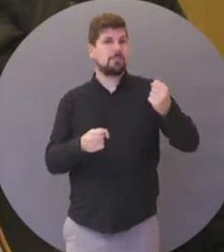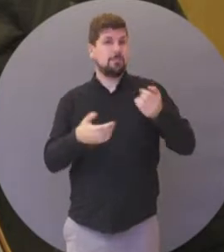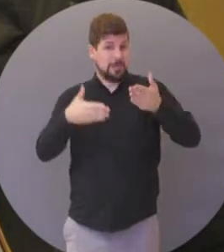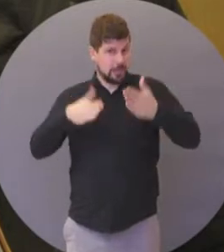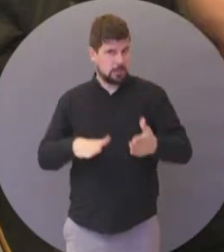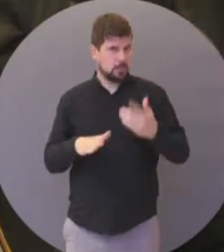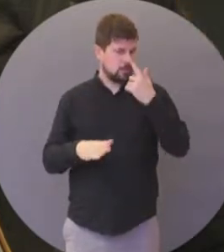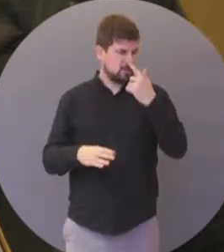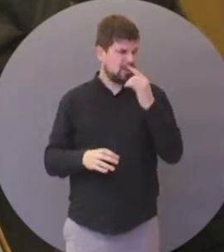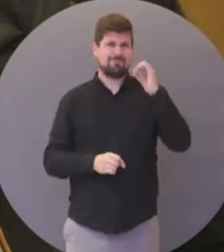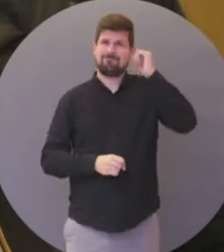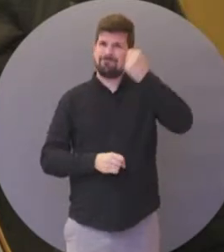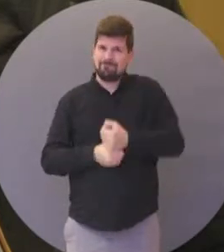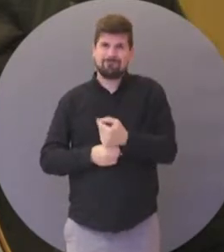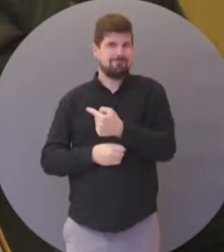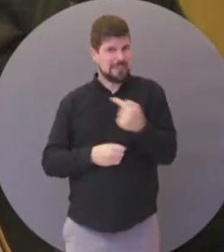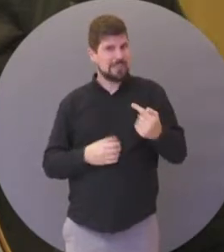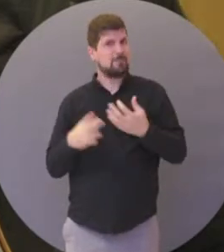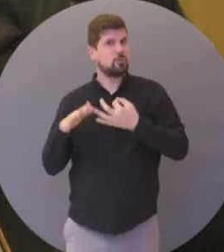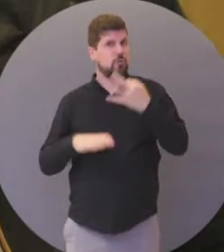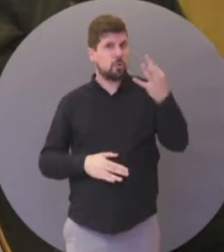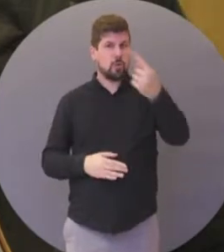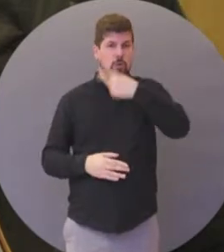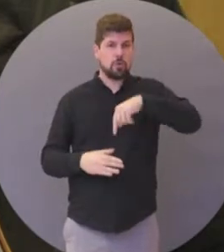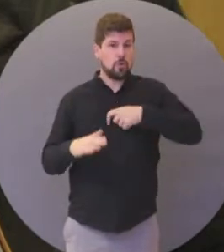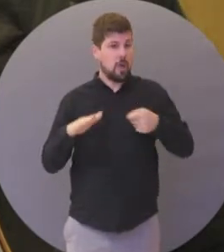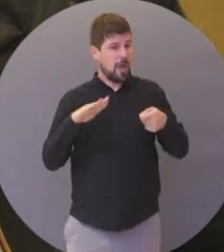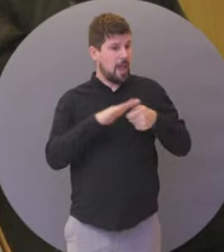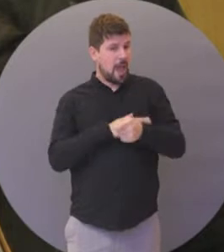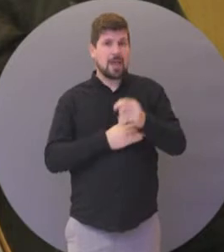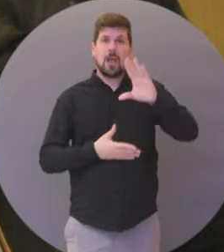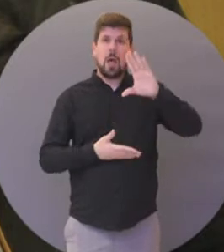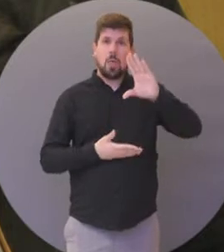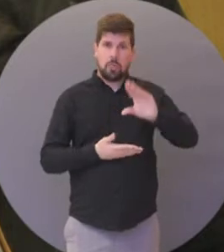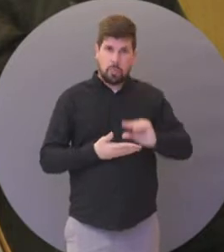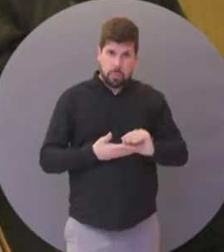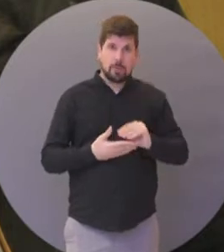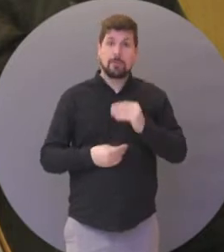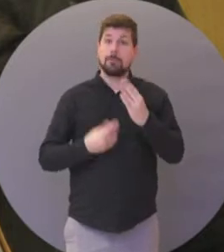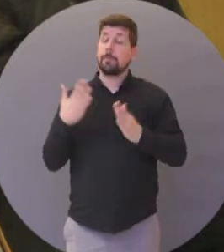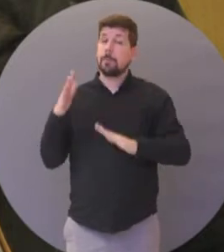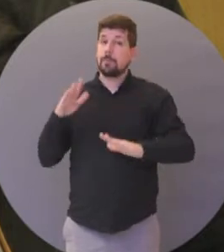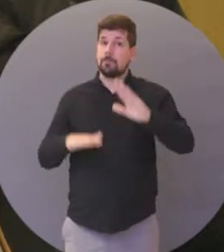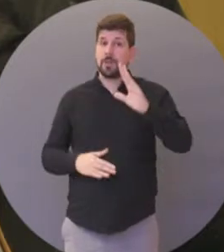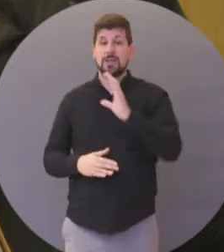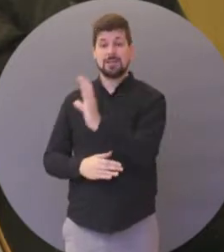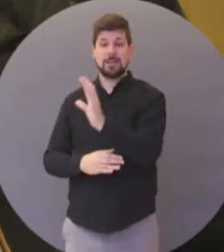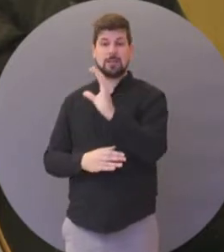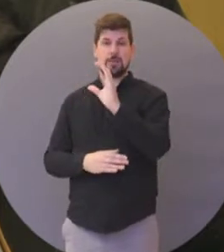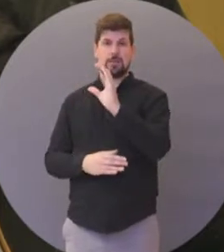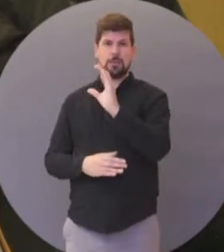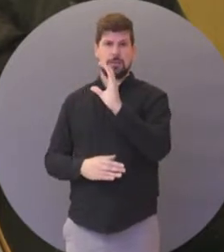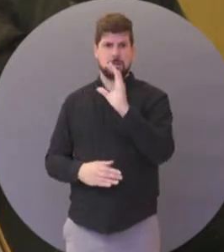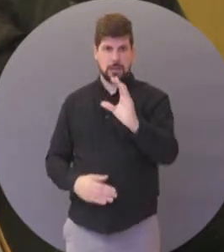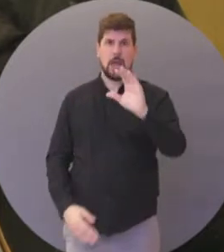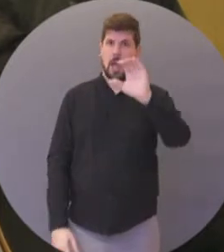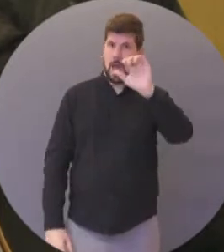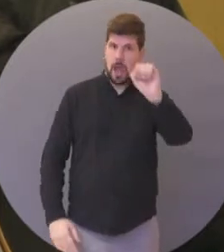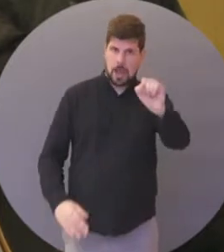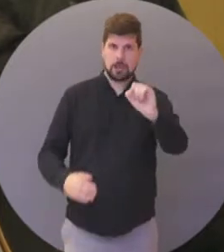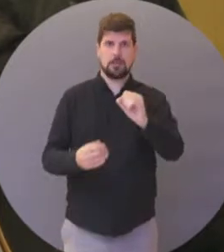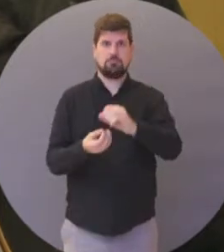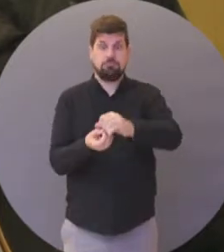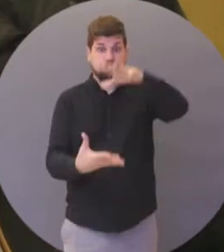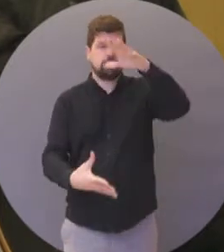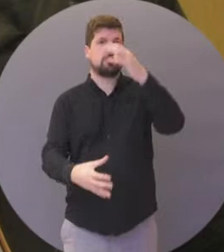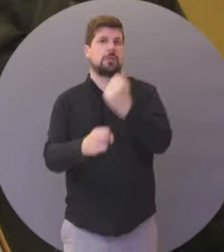réduit le volume d'aide départementale et accrue parfois la sollicitation des CCAS on pourra en reparler au moment du de